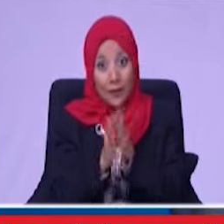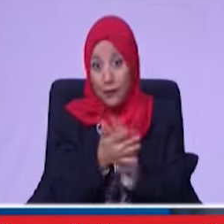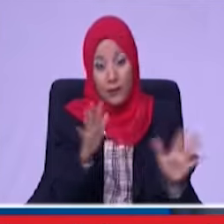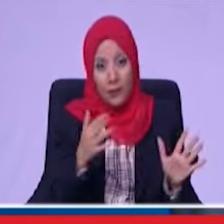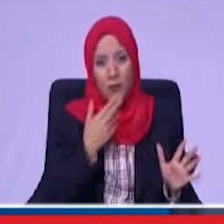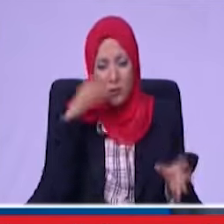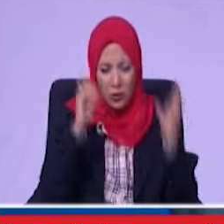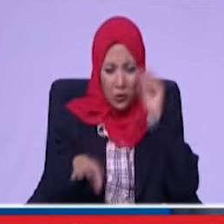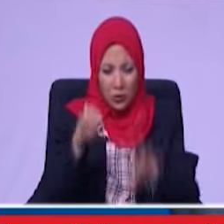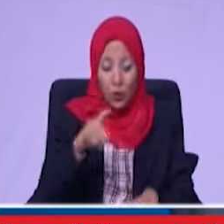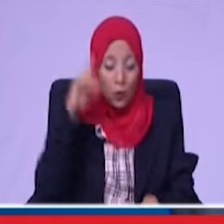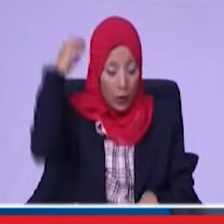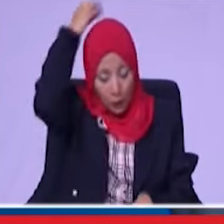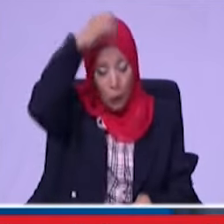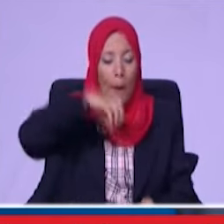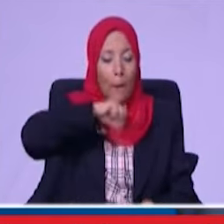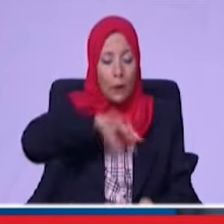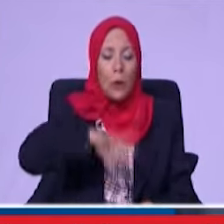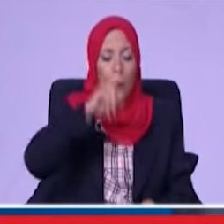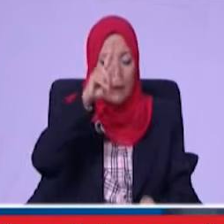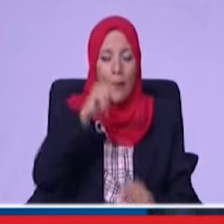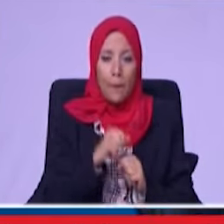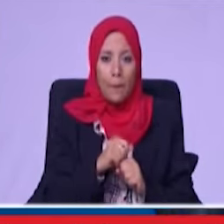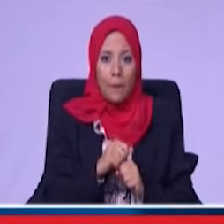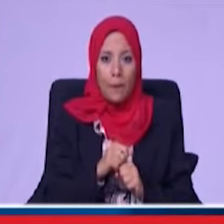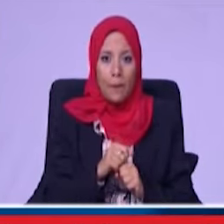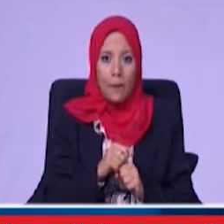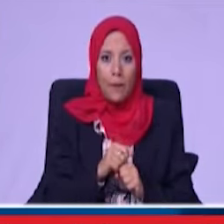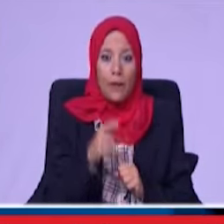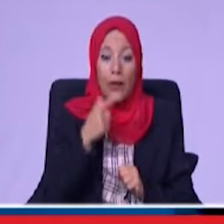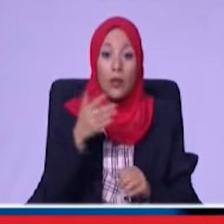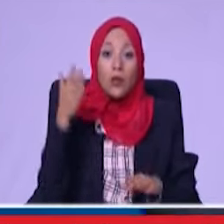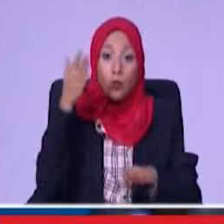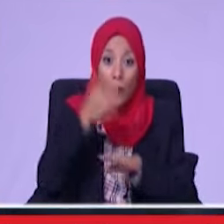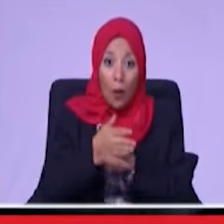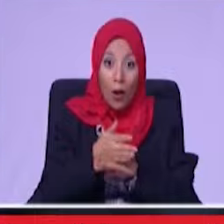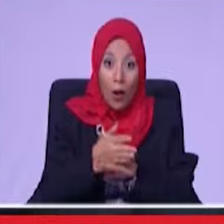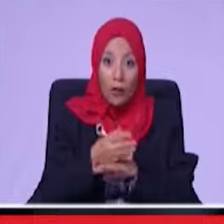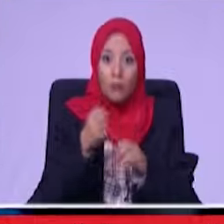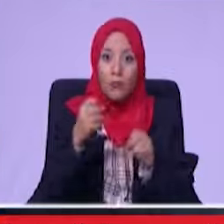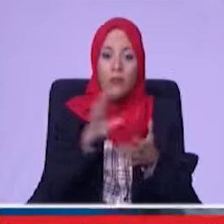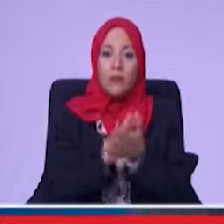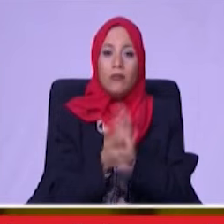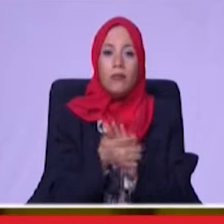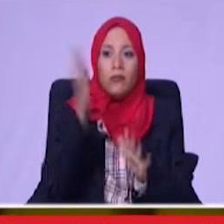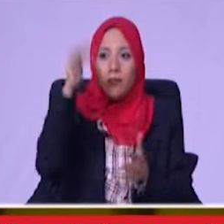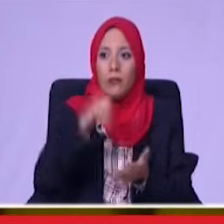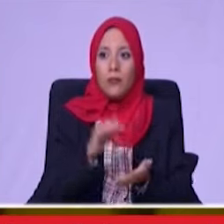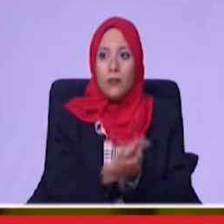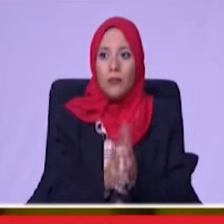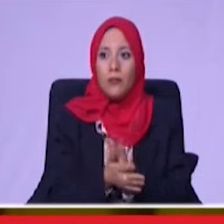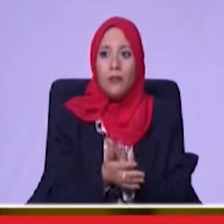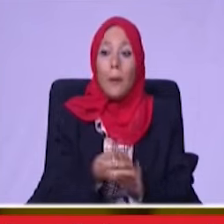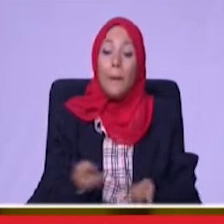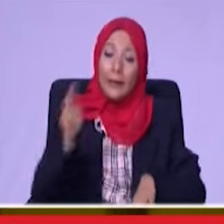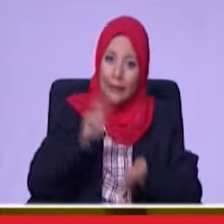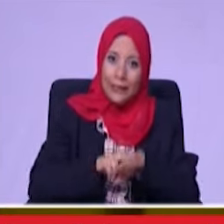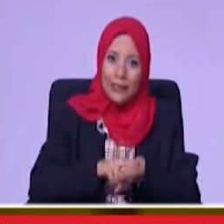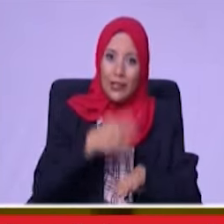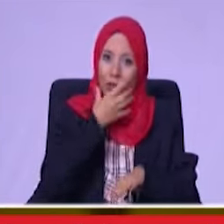قال النبي صلى الله عليه وسلم في الحديث القدسي سبق القول مني إنهم إليها لا يرجع. إذن الحلقة القادمة هنسأل